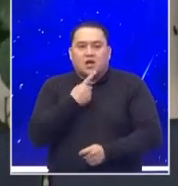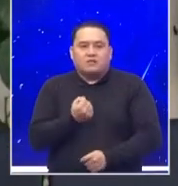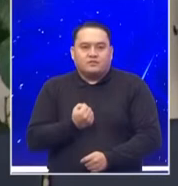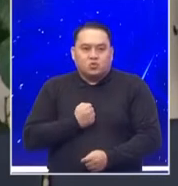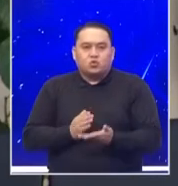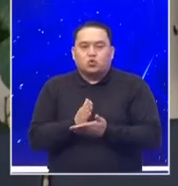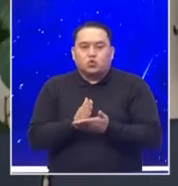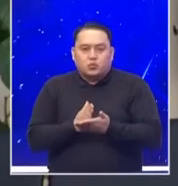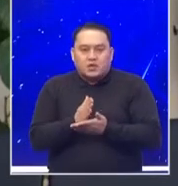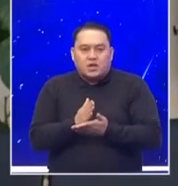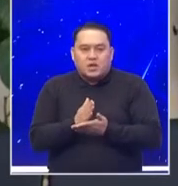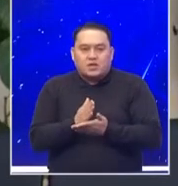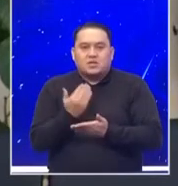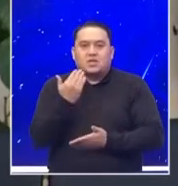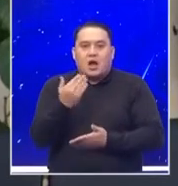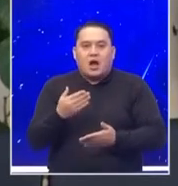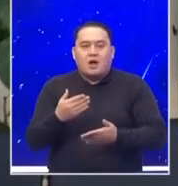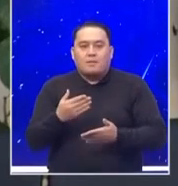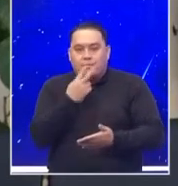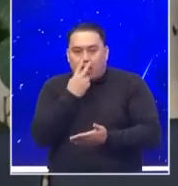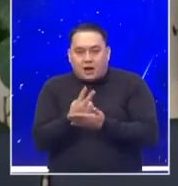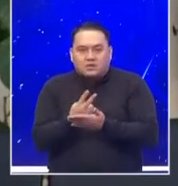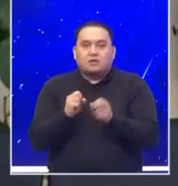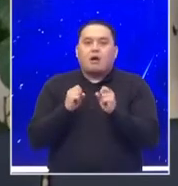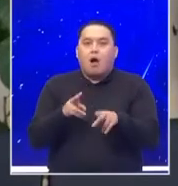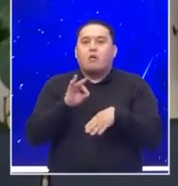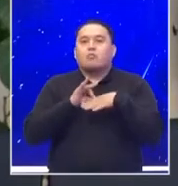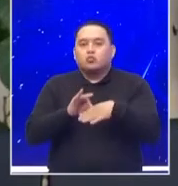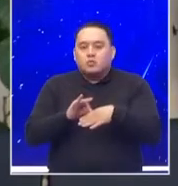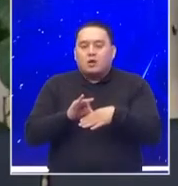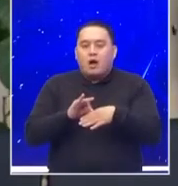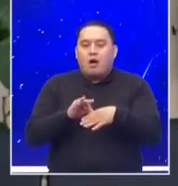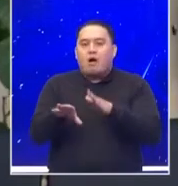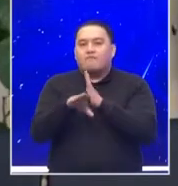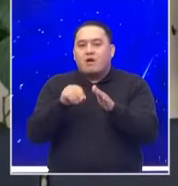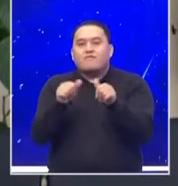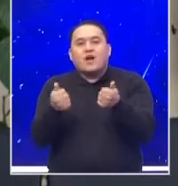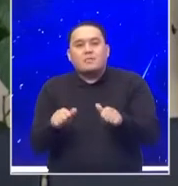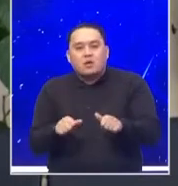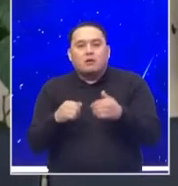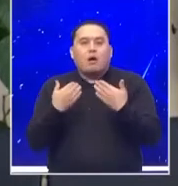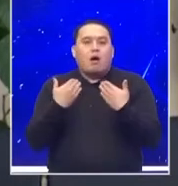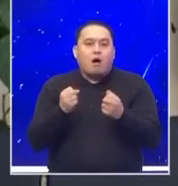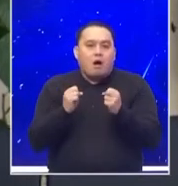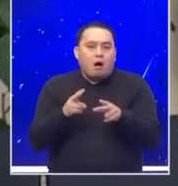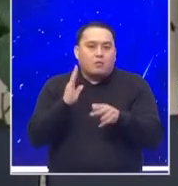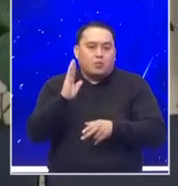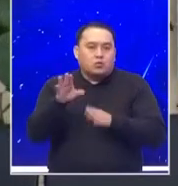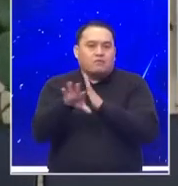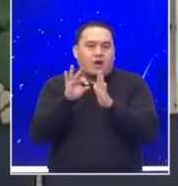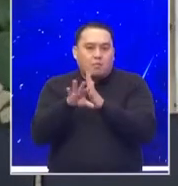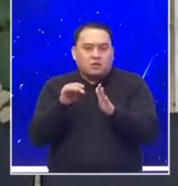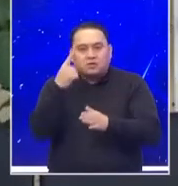службы для репетиции показать как будут проходить в каком формате будут проходить выборы